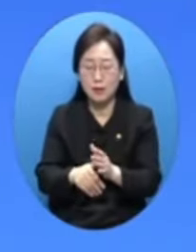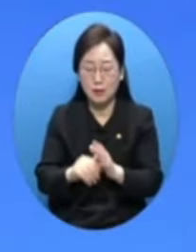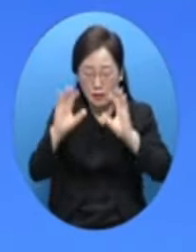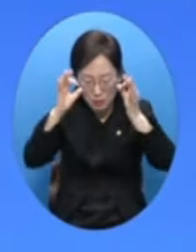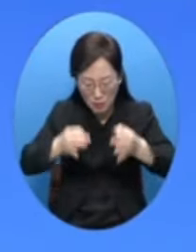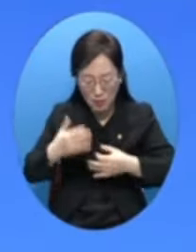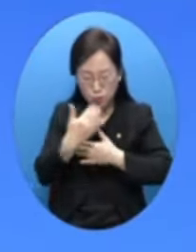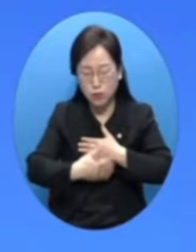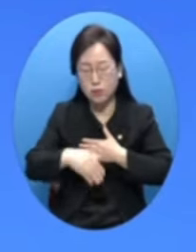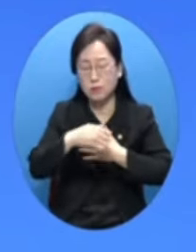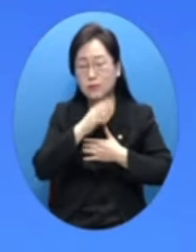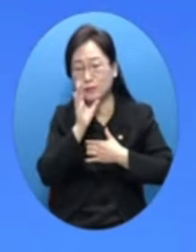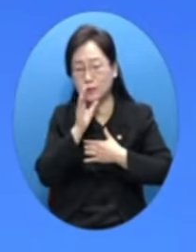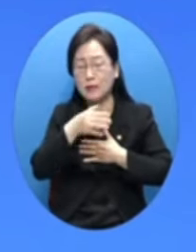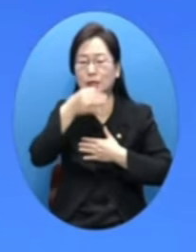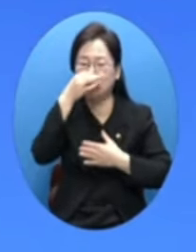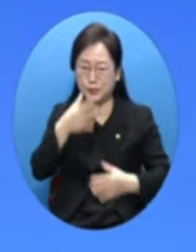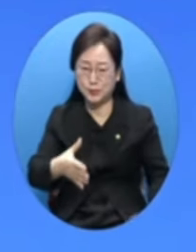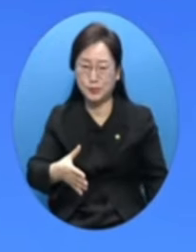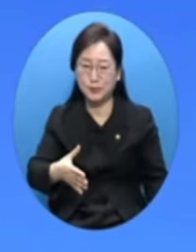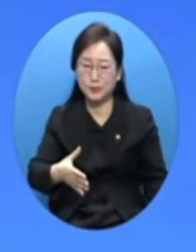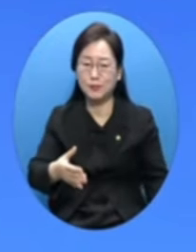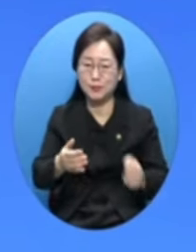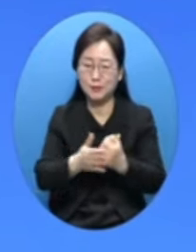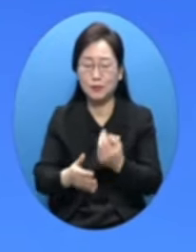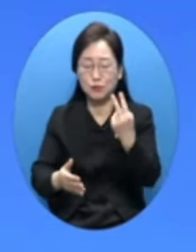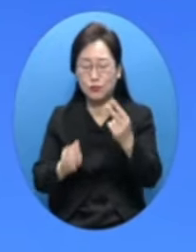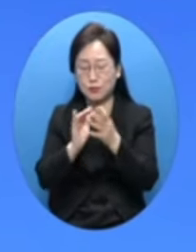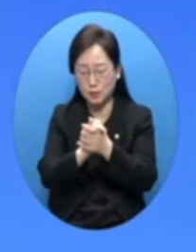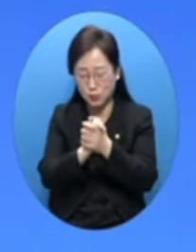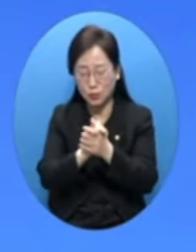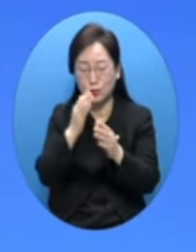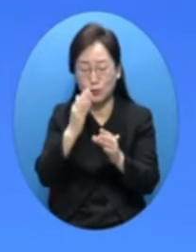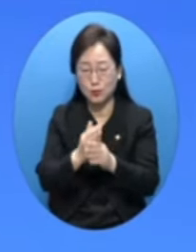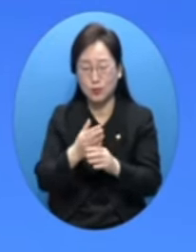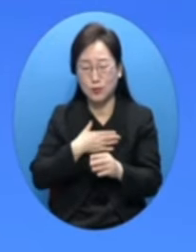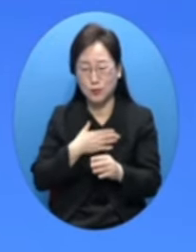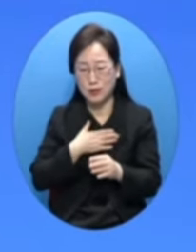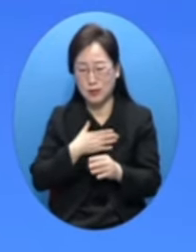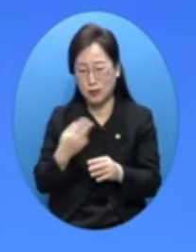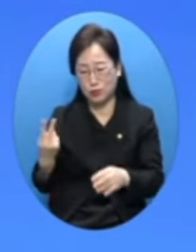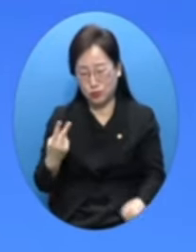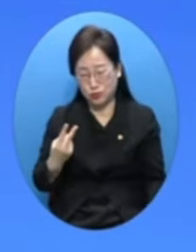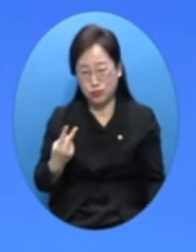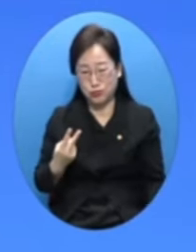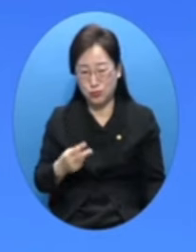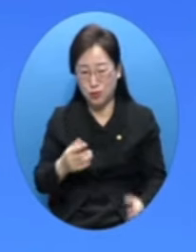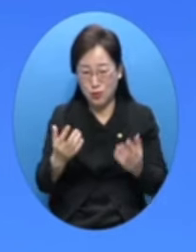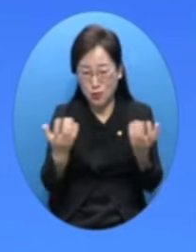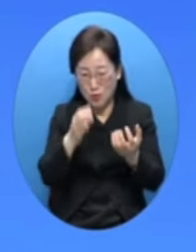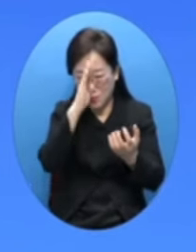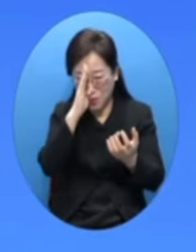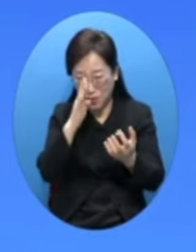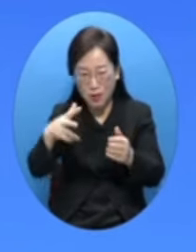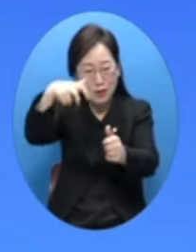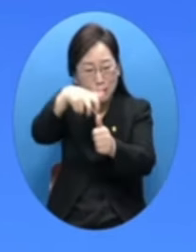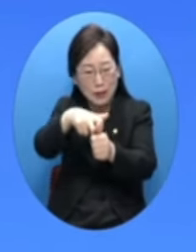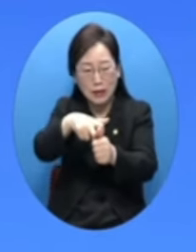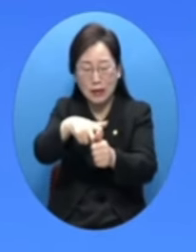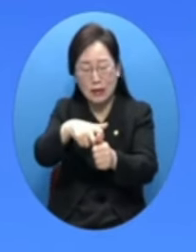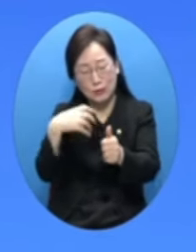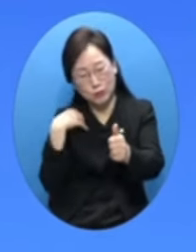늙고 너무 힘드니까 둘이 기도하는 가운데 우리가 있으면 오히려 한센병 환자들에게 짐이 될